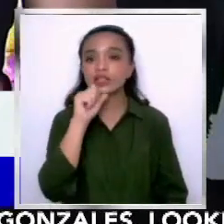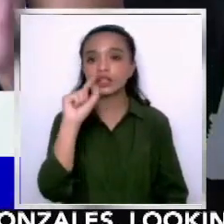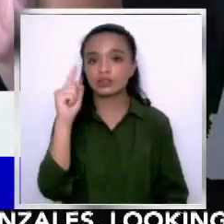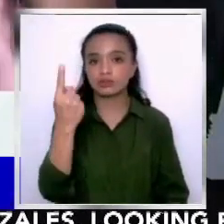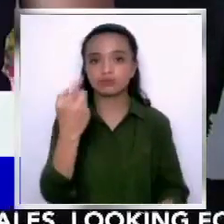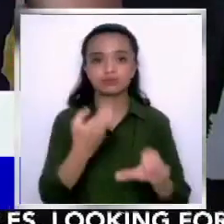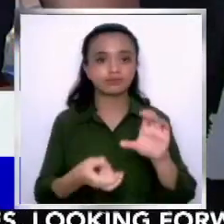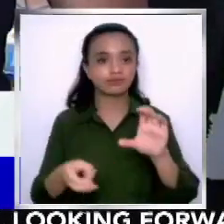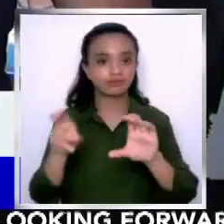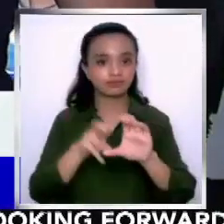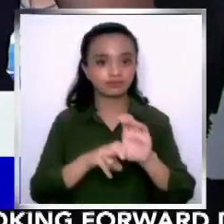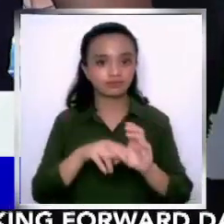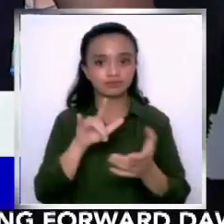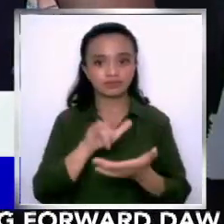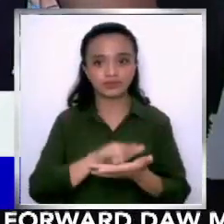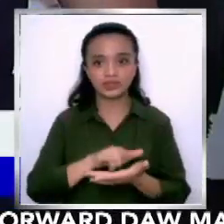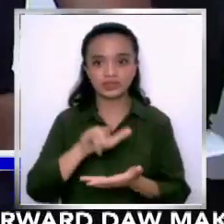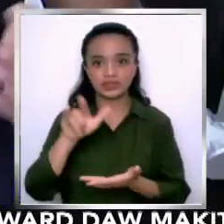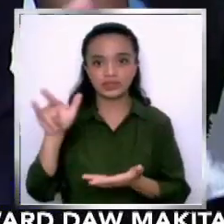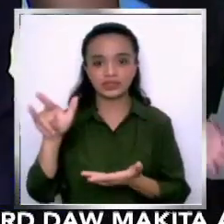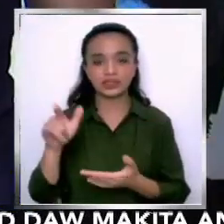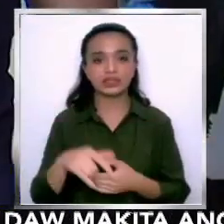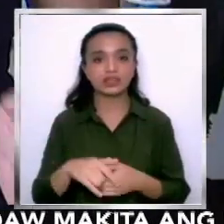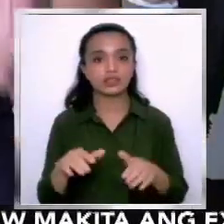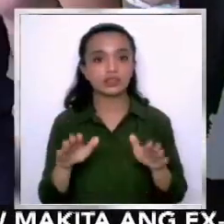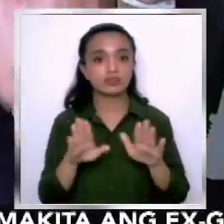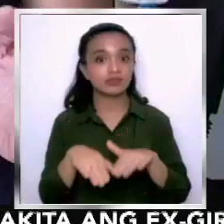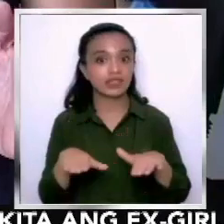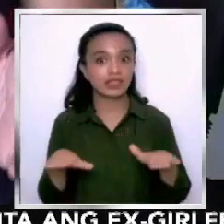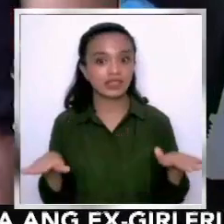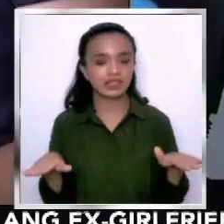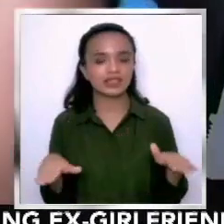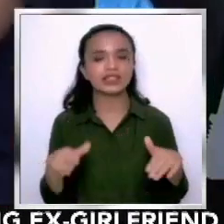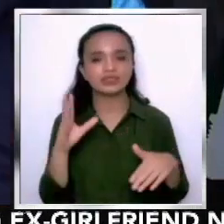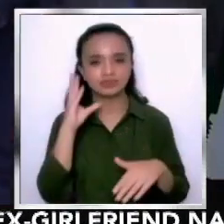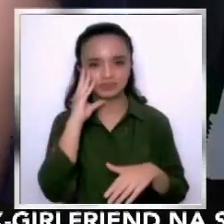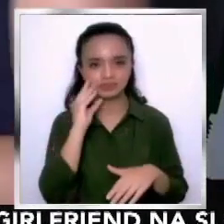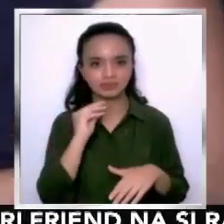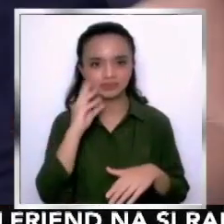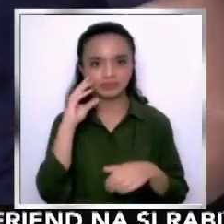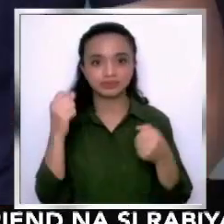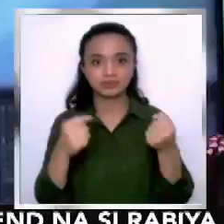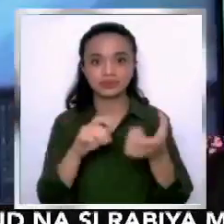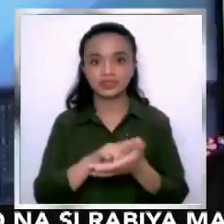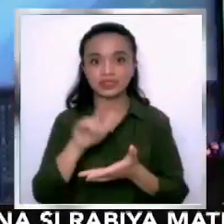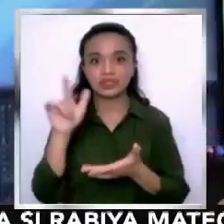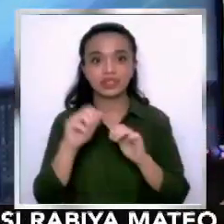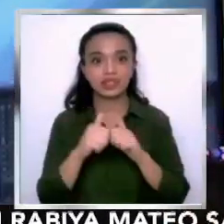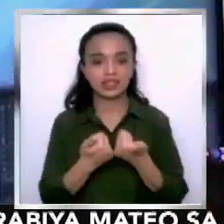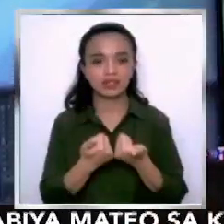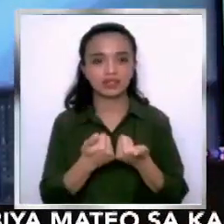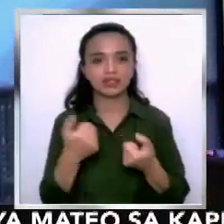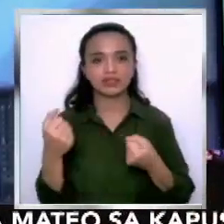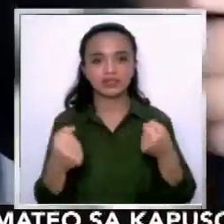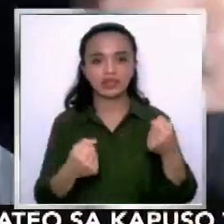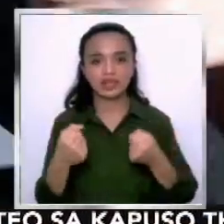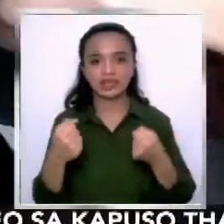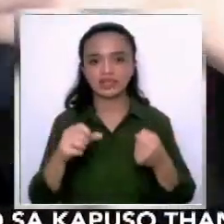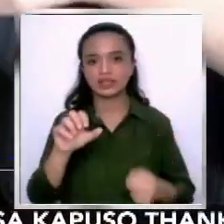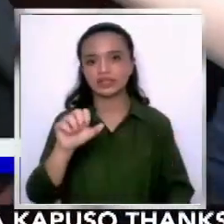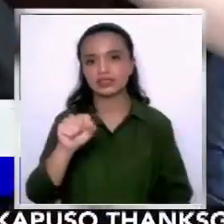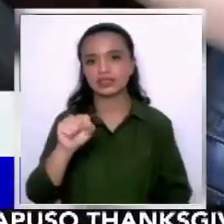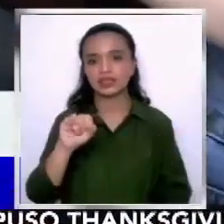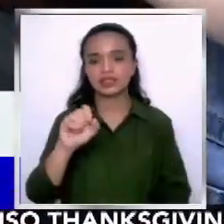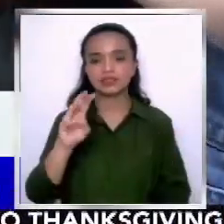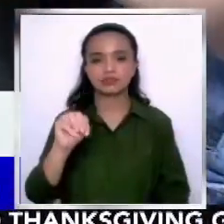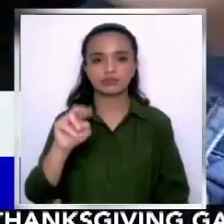dito naranasan din ng mga bata na maging piloto sa pamamagitan ng flight simulator. It is also being used before